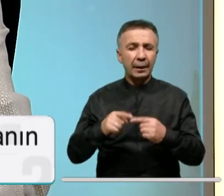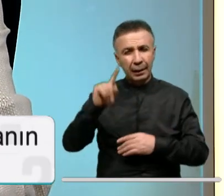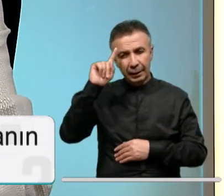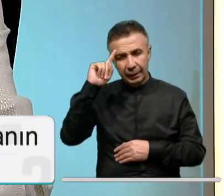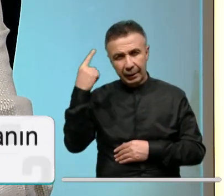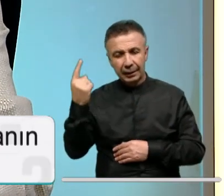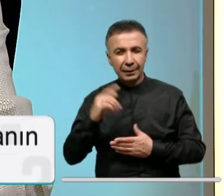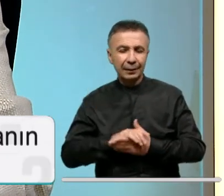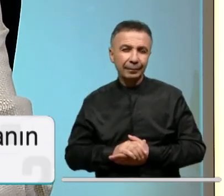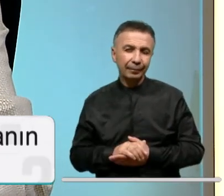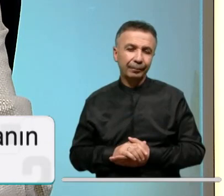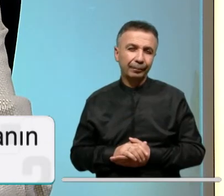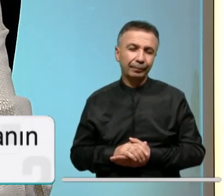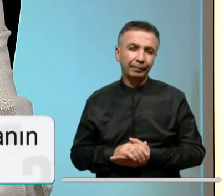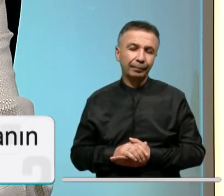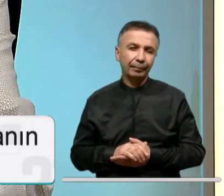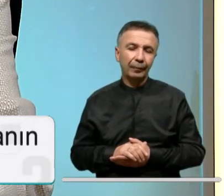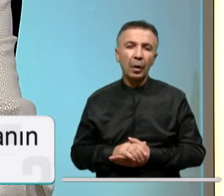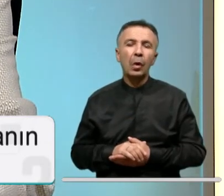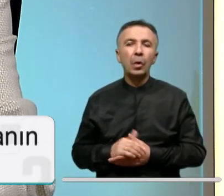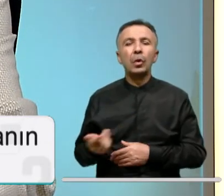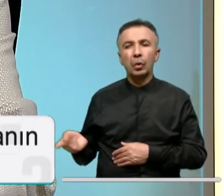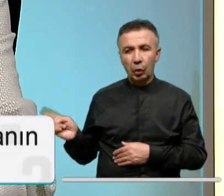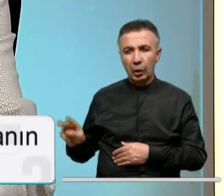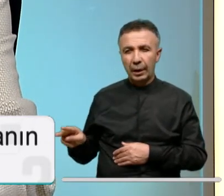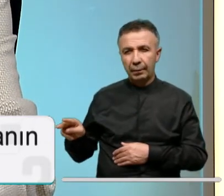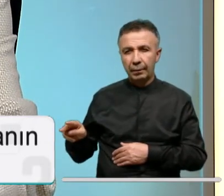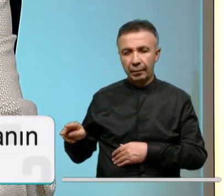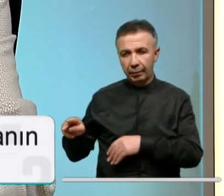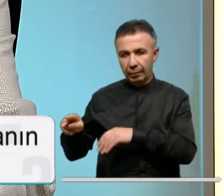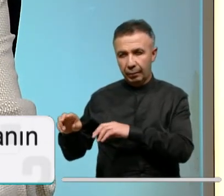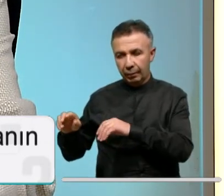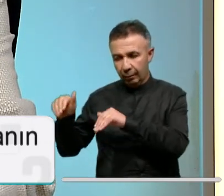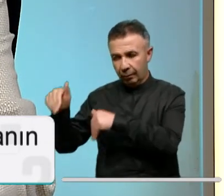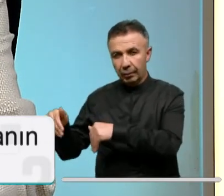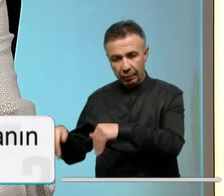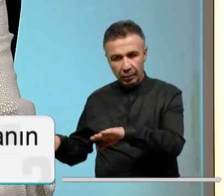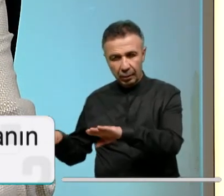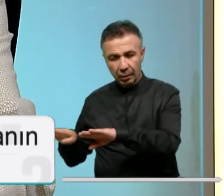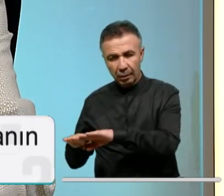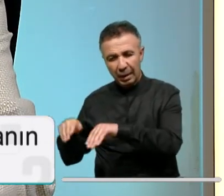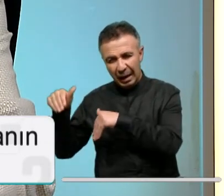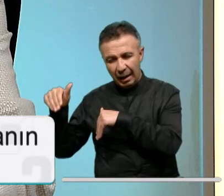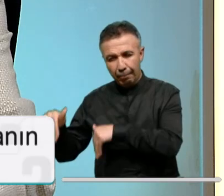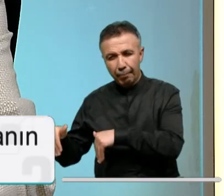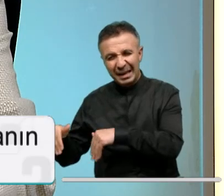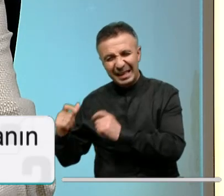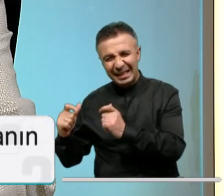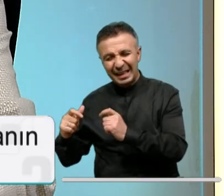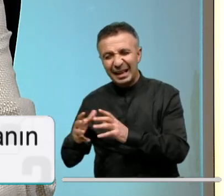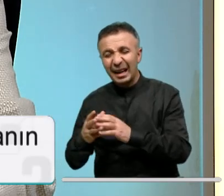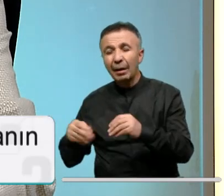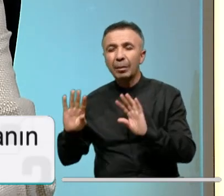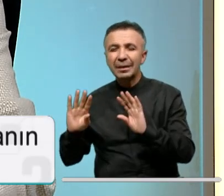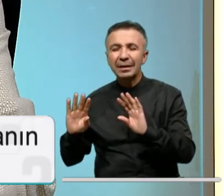sadece Orada medfun bulunan yani gömülmüş olan kişinin mezar yeri kaybolmasın diye bir taş